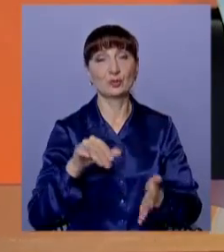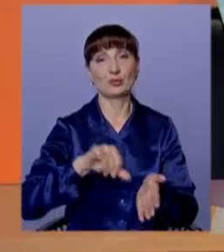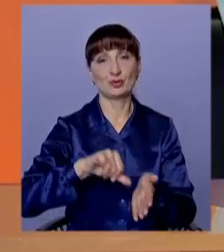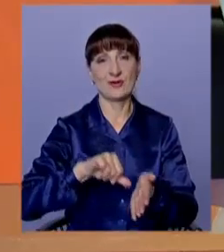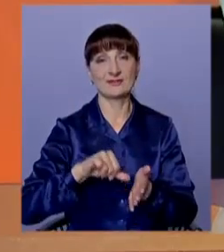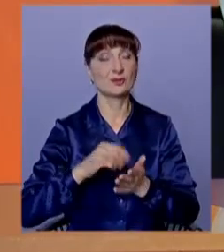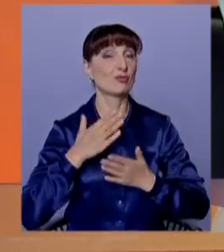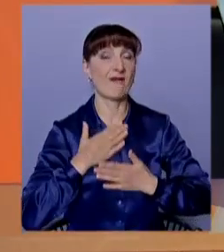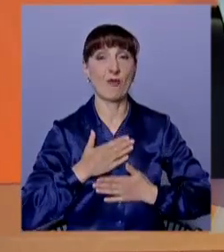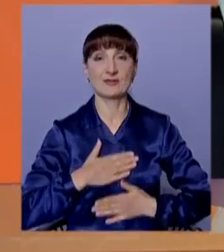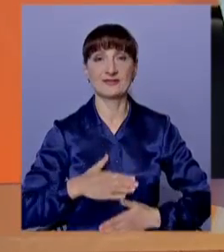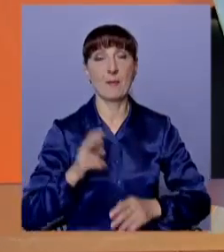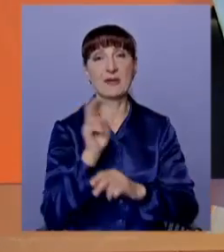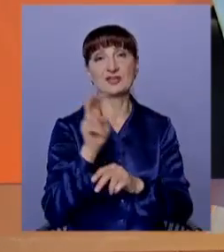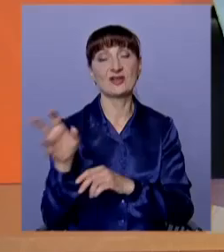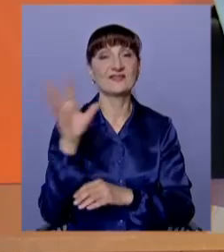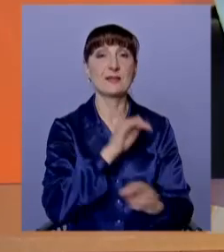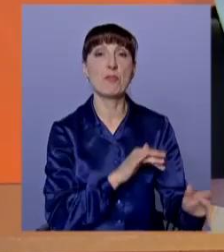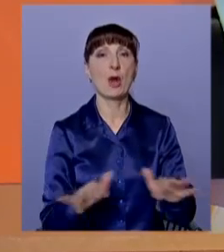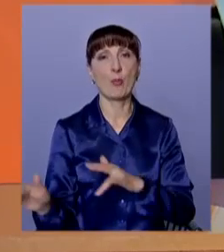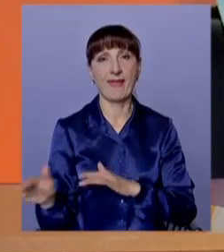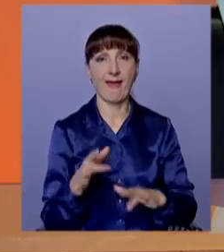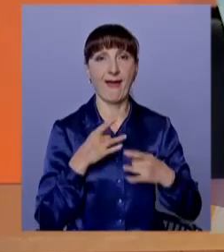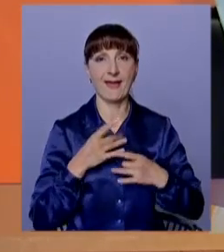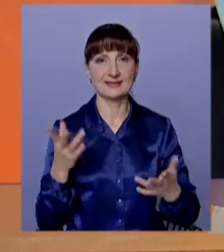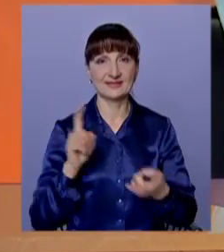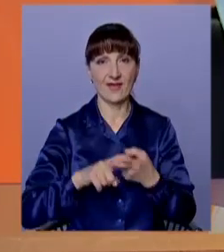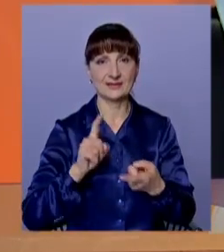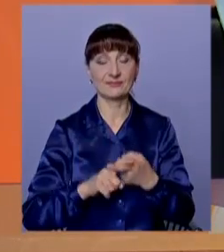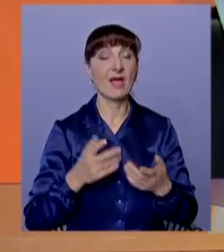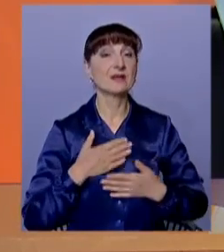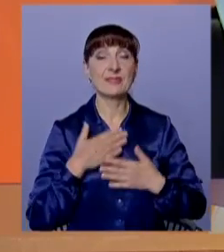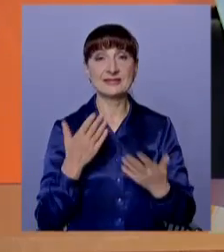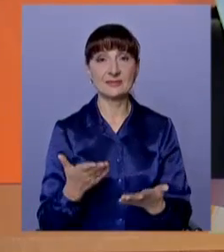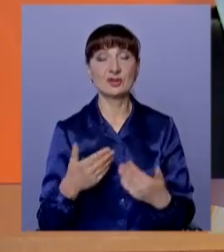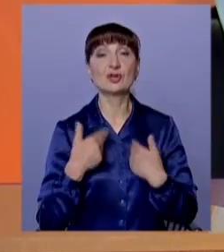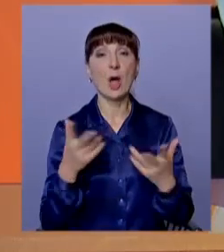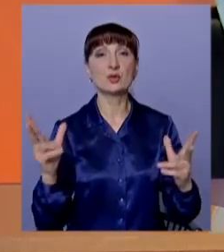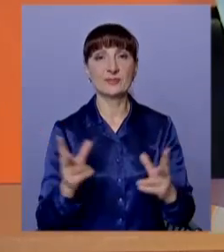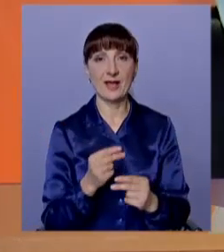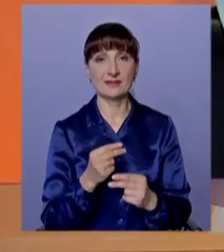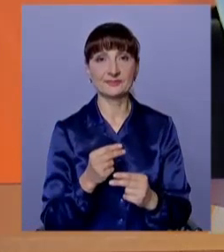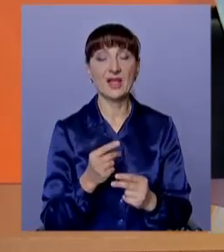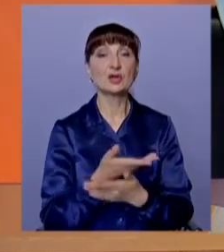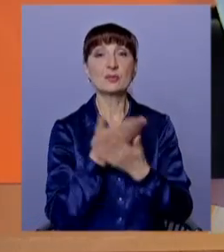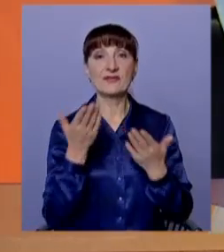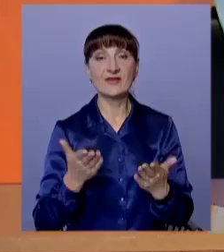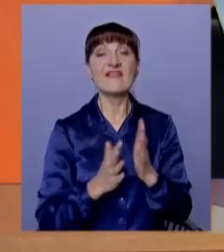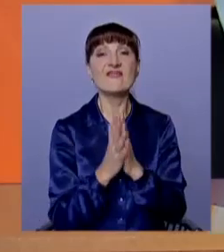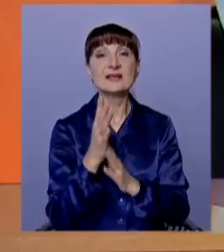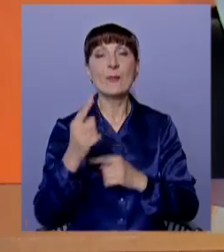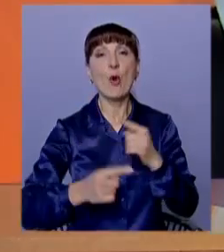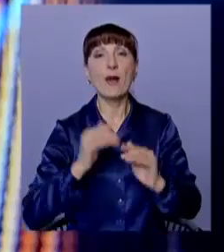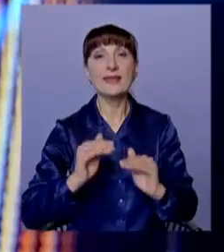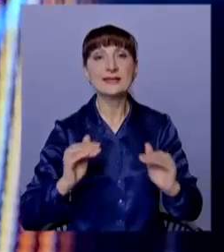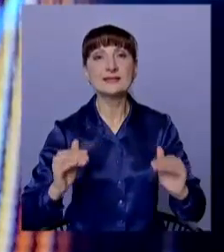с удовольствием будут посещать все мероприятия. Спасибо вам огромное. От всего сердца вам желаю успехов, чтобы вы вырастили поколение